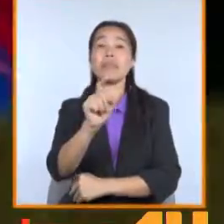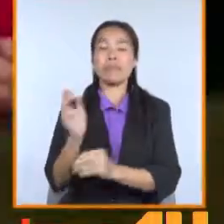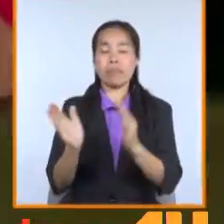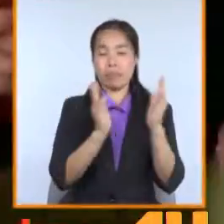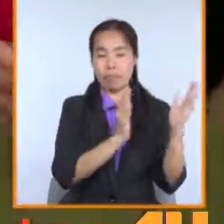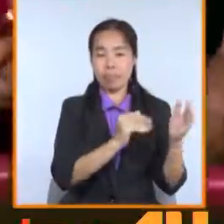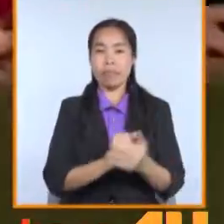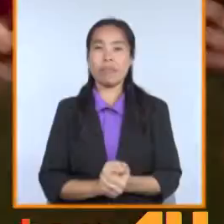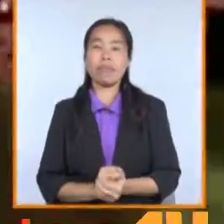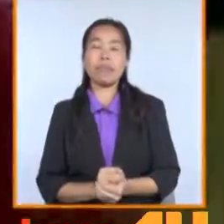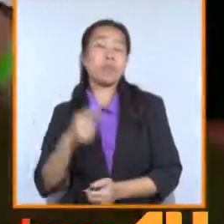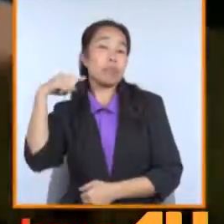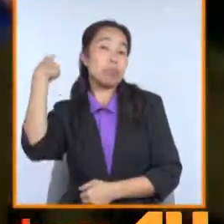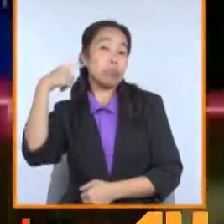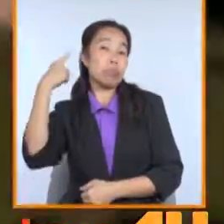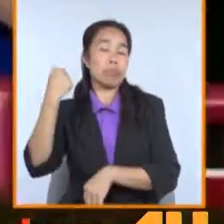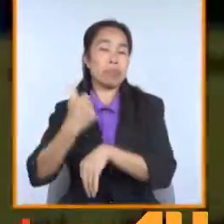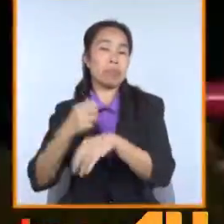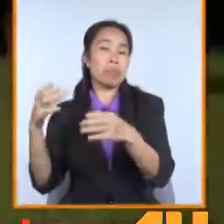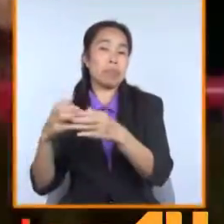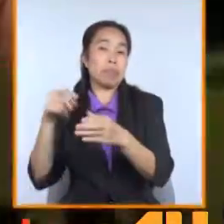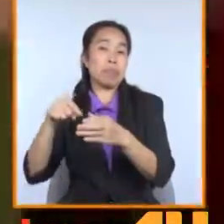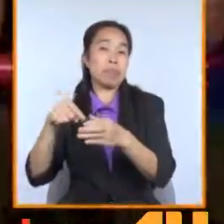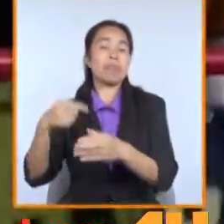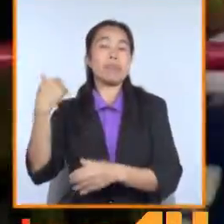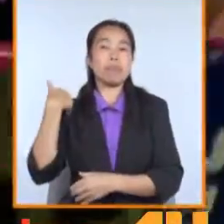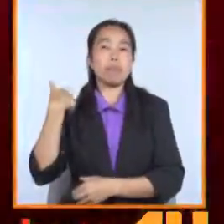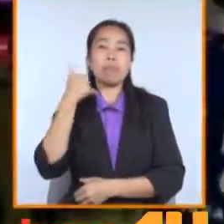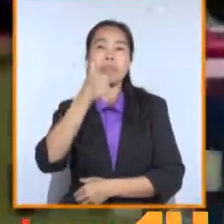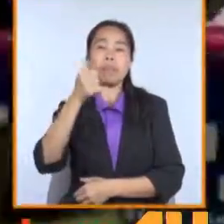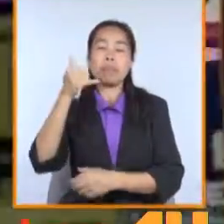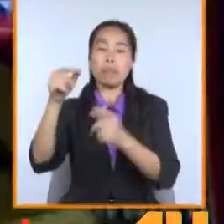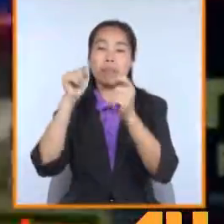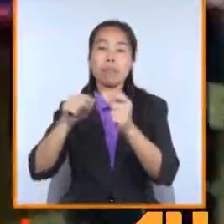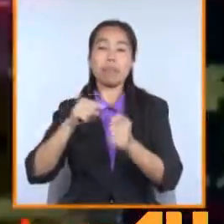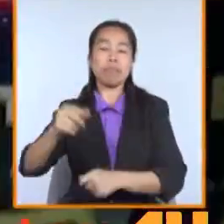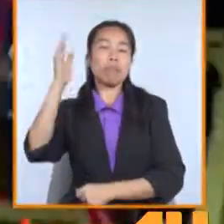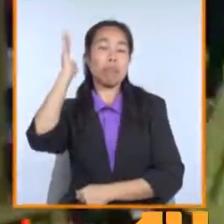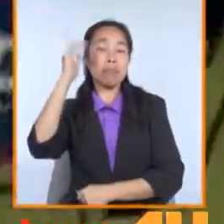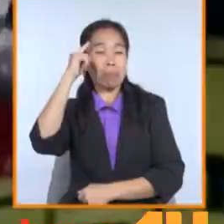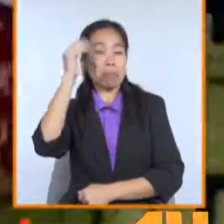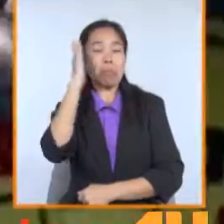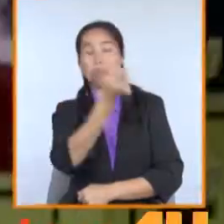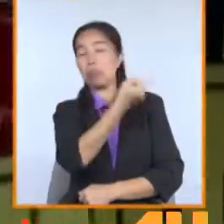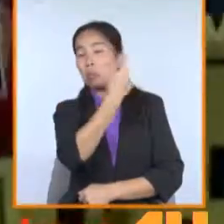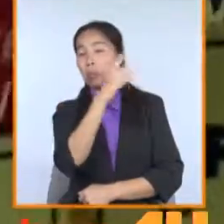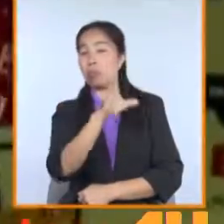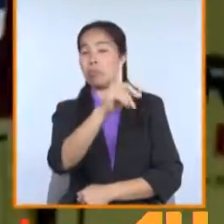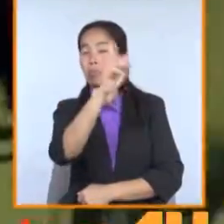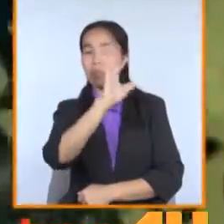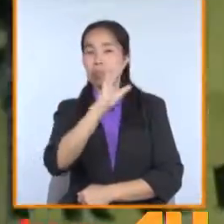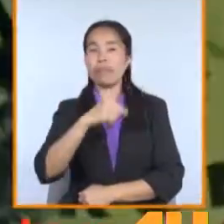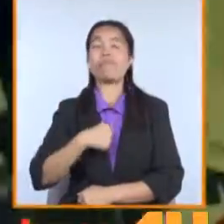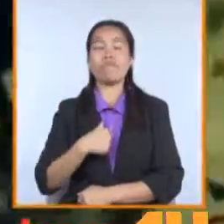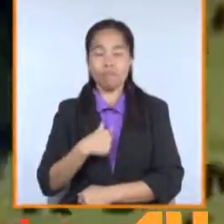มแครตที่กำลังหาเสียงในเมืองโอมาฮานะคะรัฐเนบราสกาไม่ปล่อยให้ทรัมป์โจมตีอยู่คนเดียวค่ะโดย